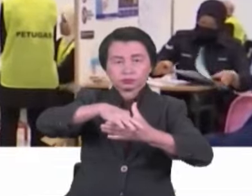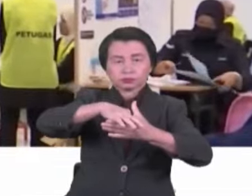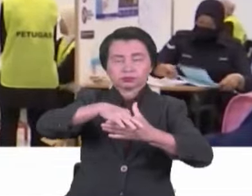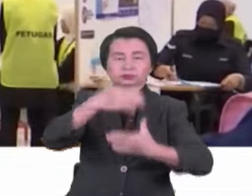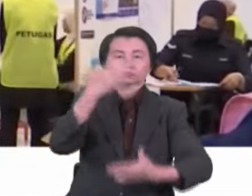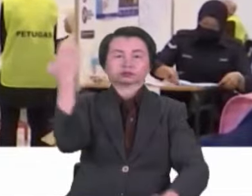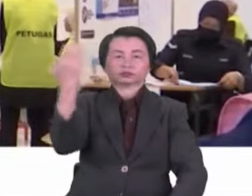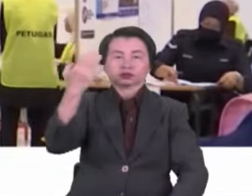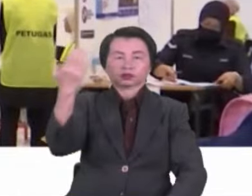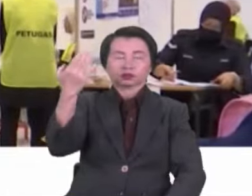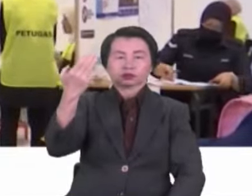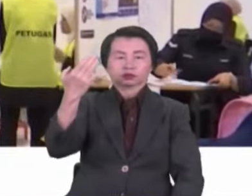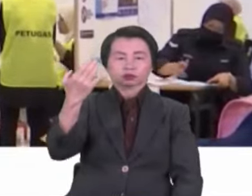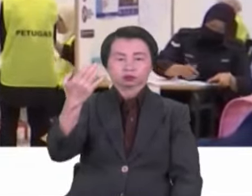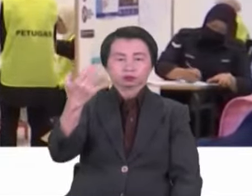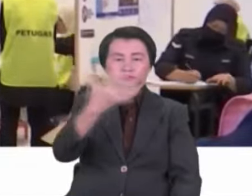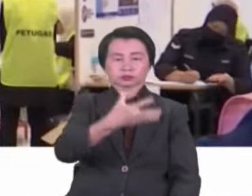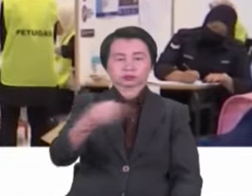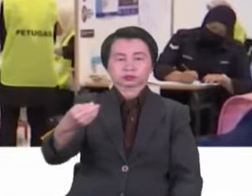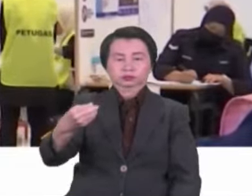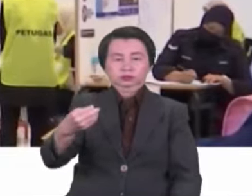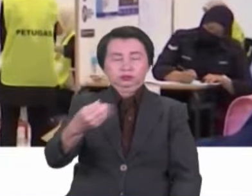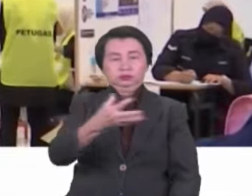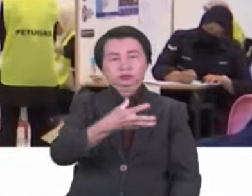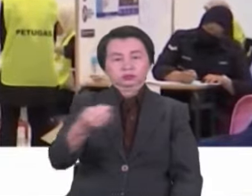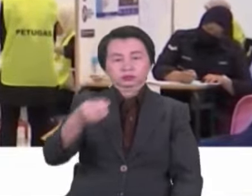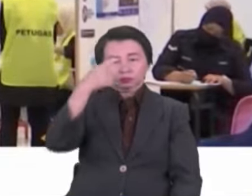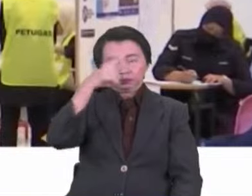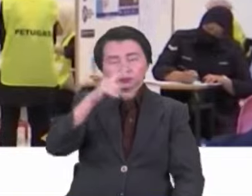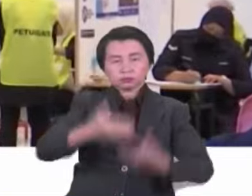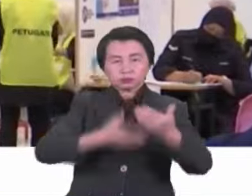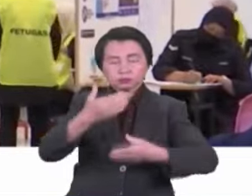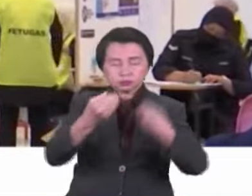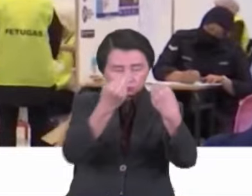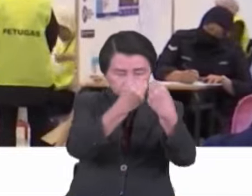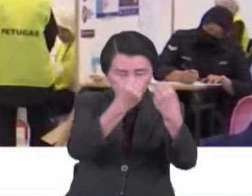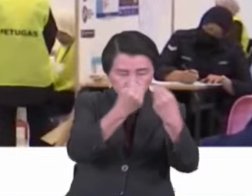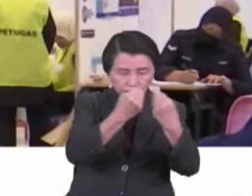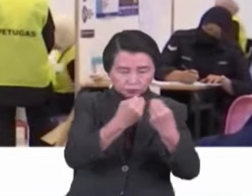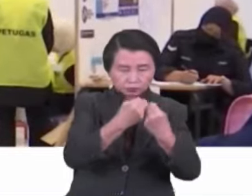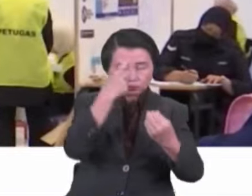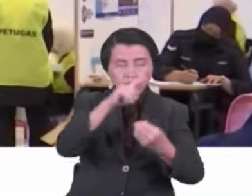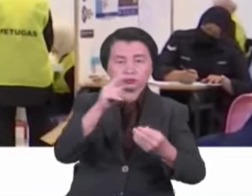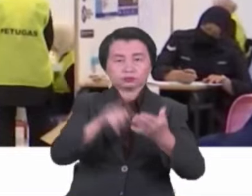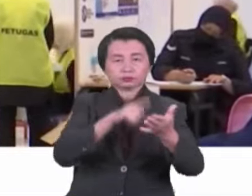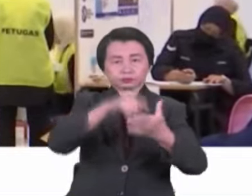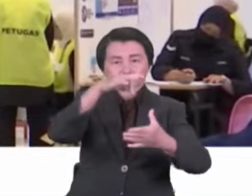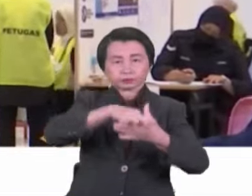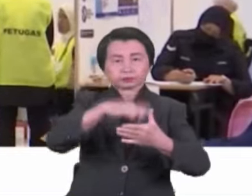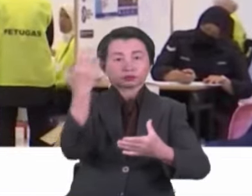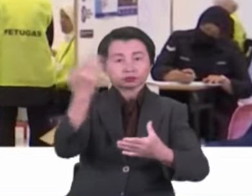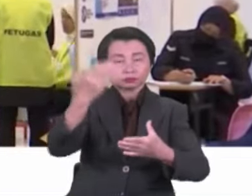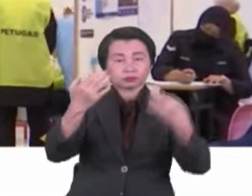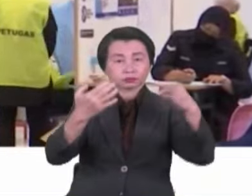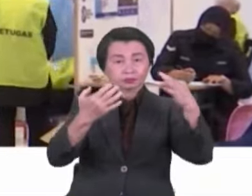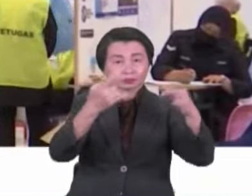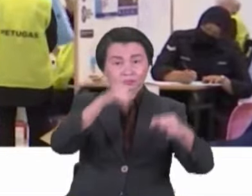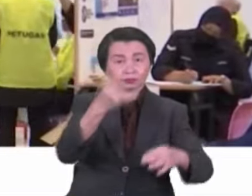undi biasa, pengundian biasa, dan untuk proses penjumlahan undi. Bagi pengundian biasa ni kita akan